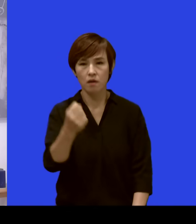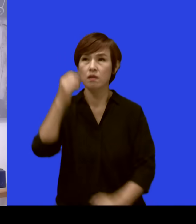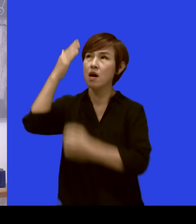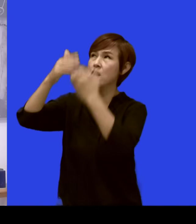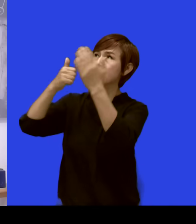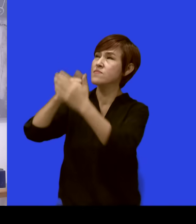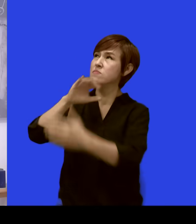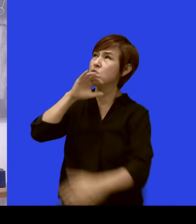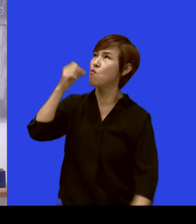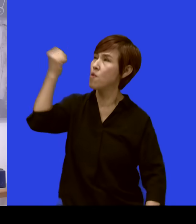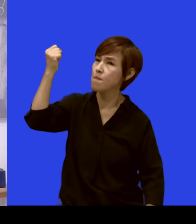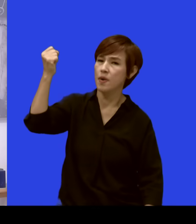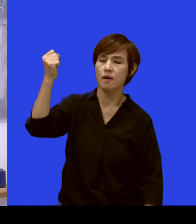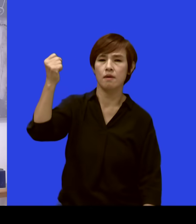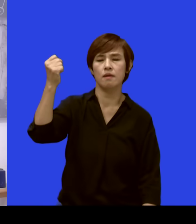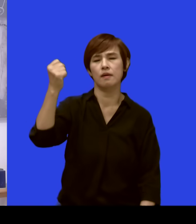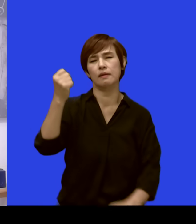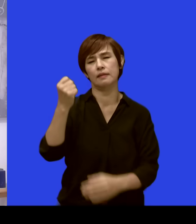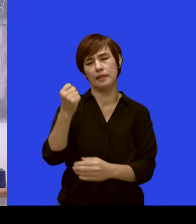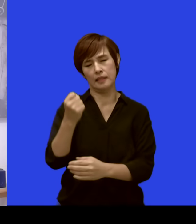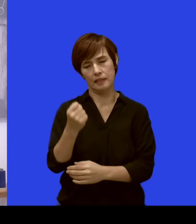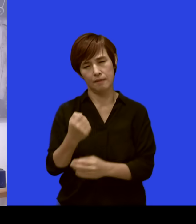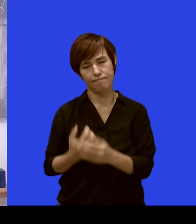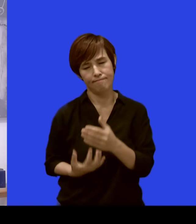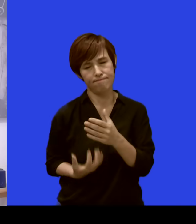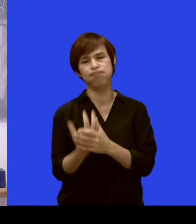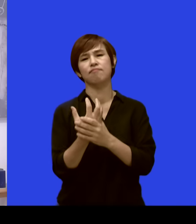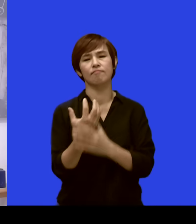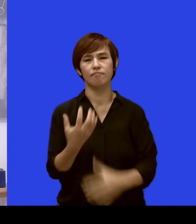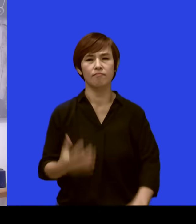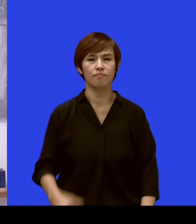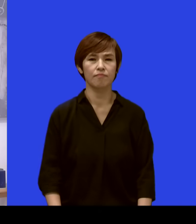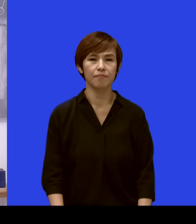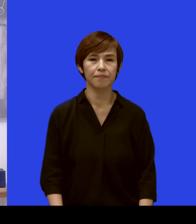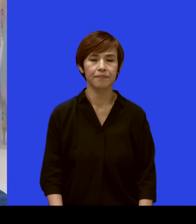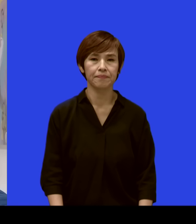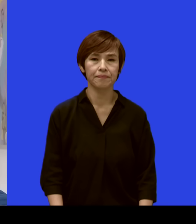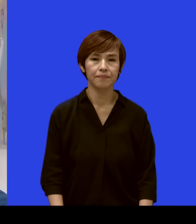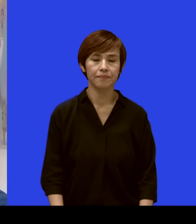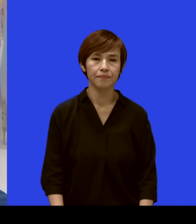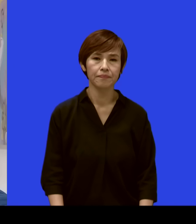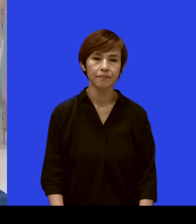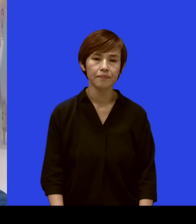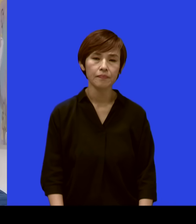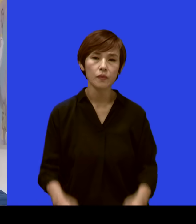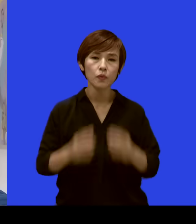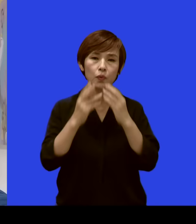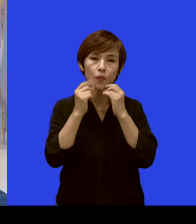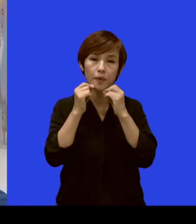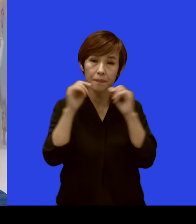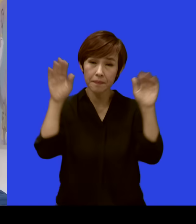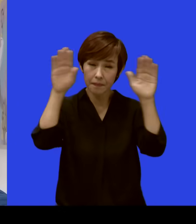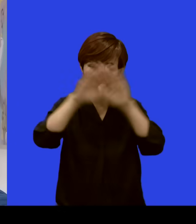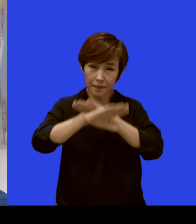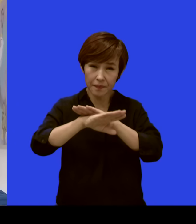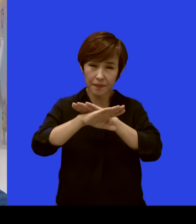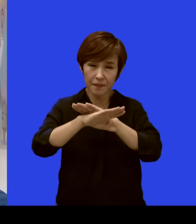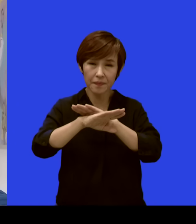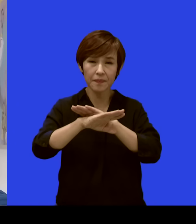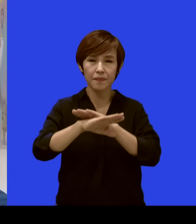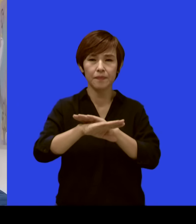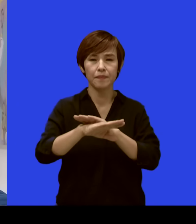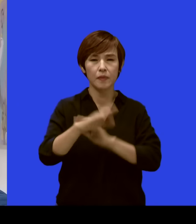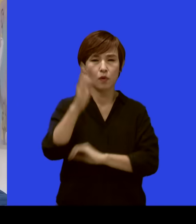실망, 이런 게 한 번 이렇게 폭풍처럼 몰려왔어요. 그래서 제가 어느 날 토요일 날 저녁인데 내일 이제 주일